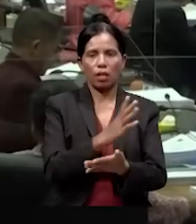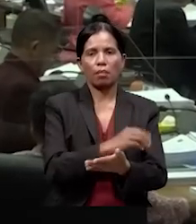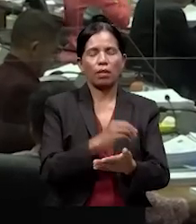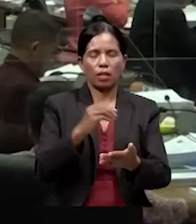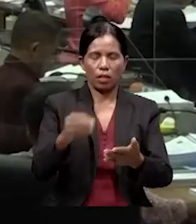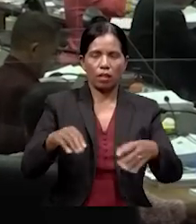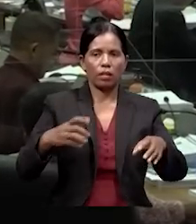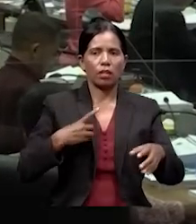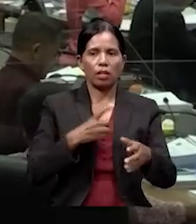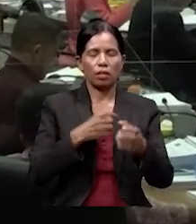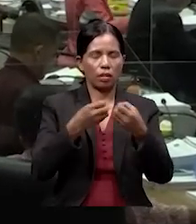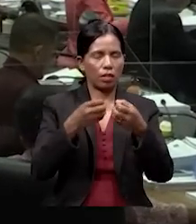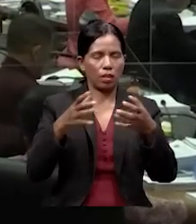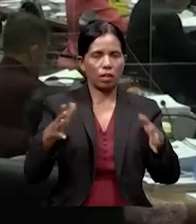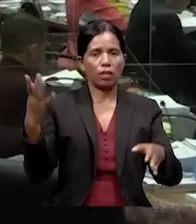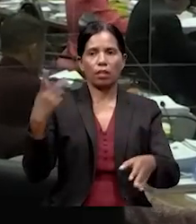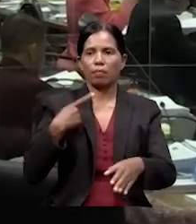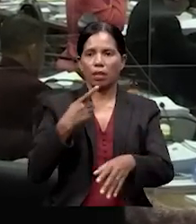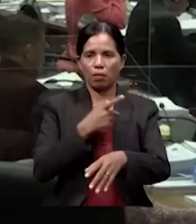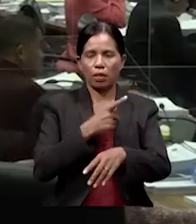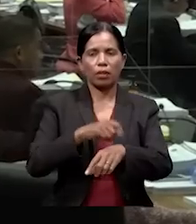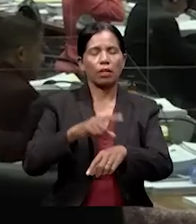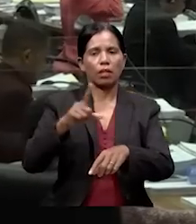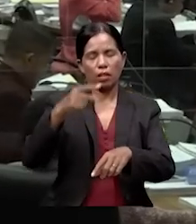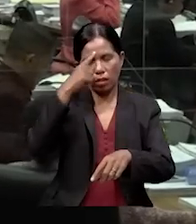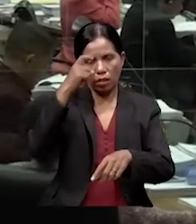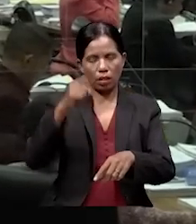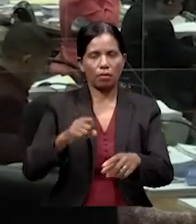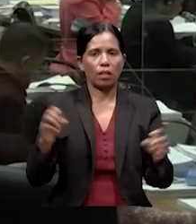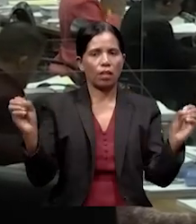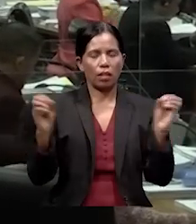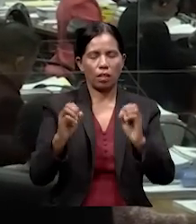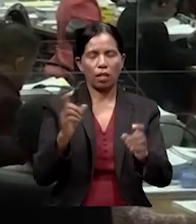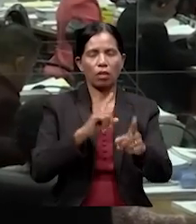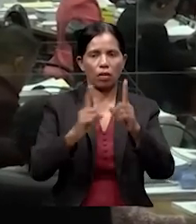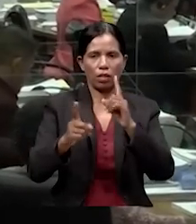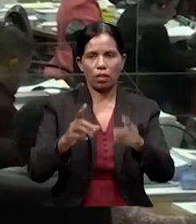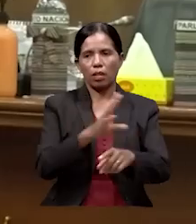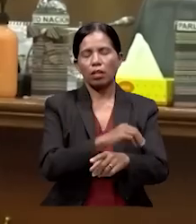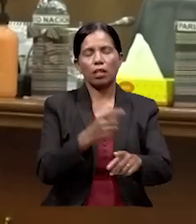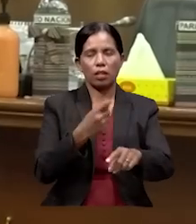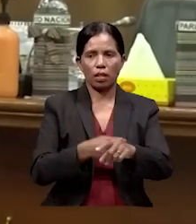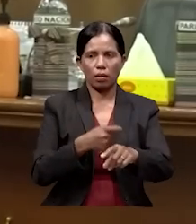inicio balakon mandato iha Parlamento Nacional tamba falta la iha justificação